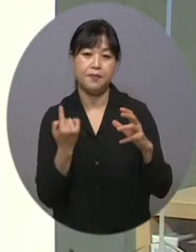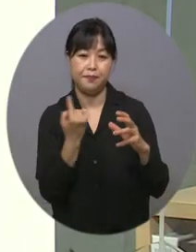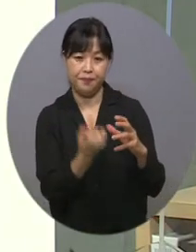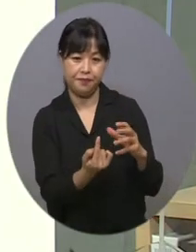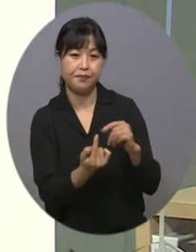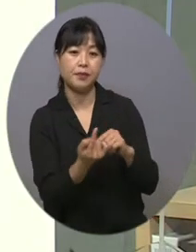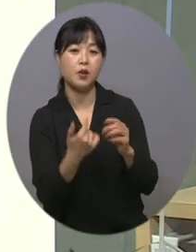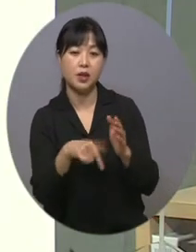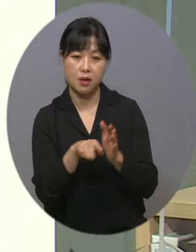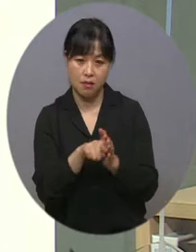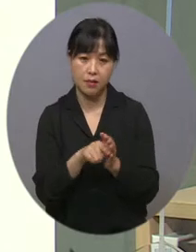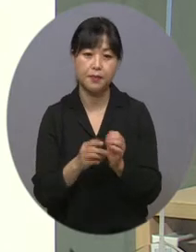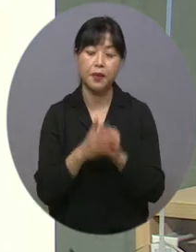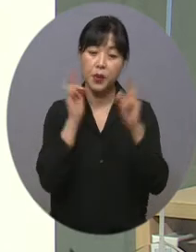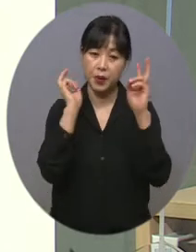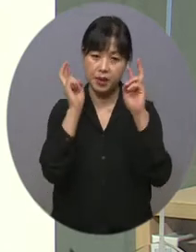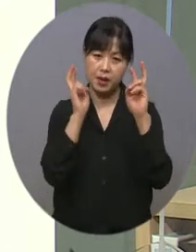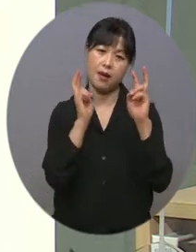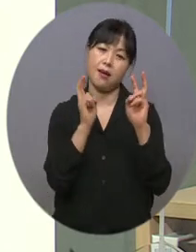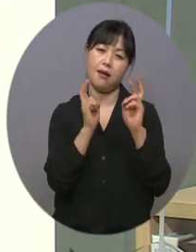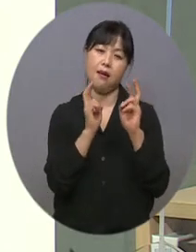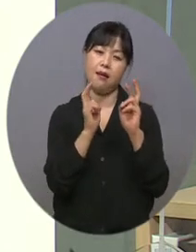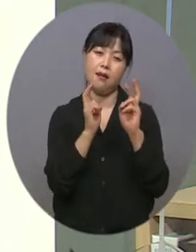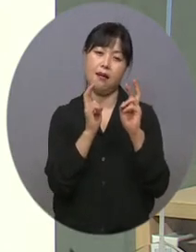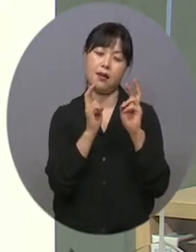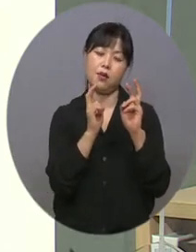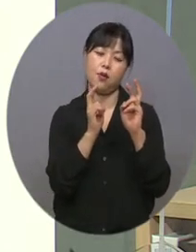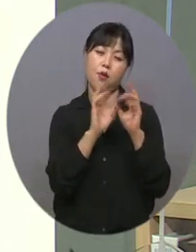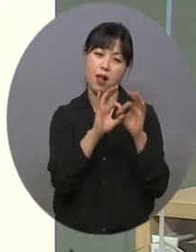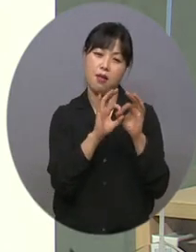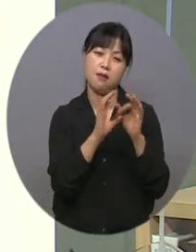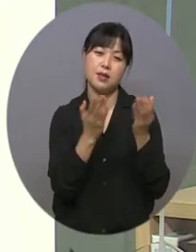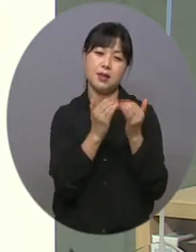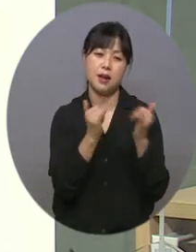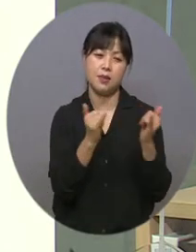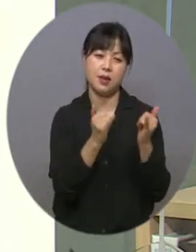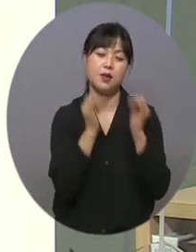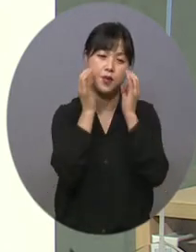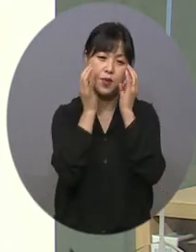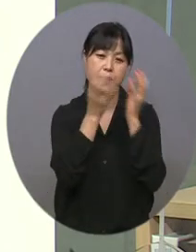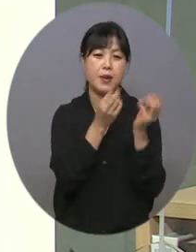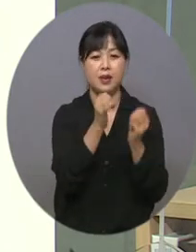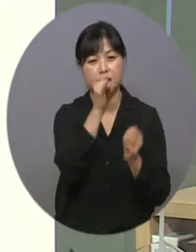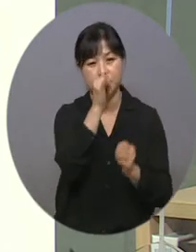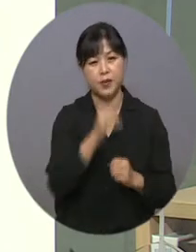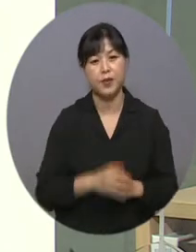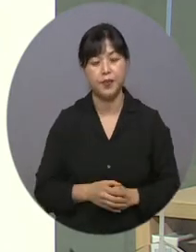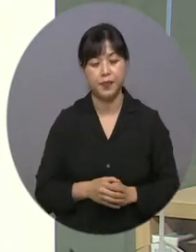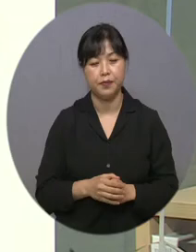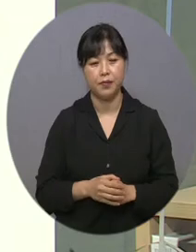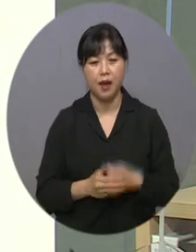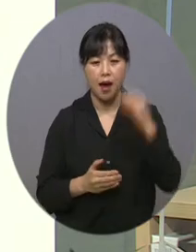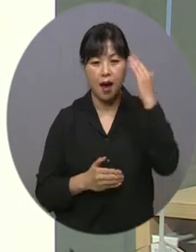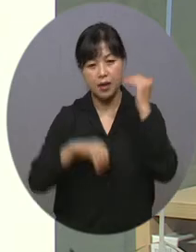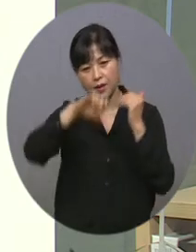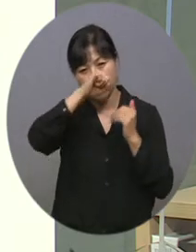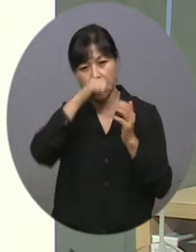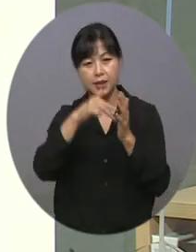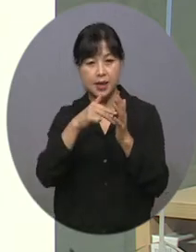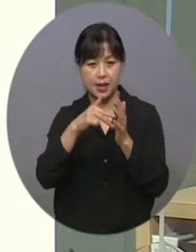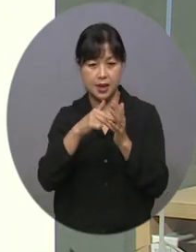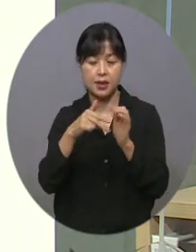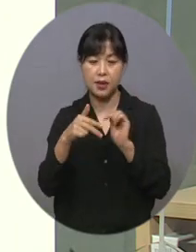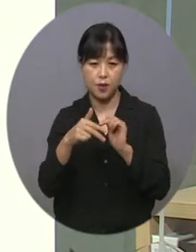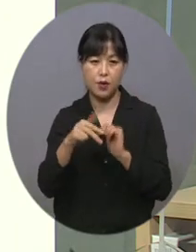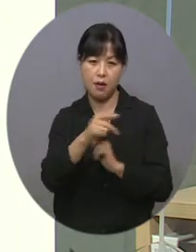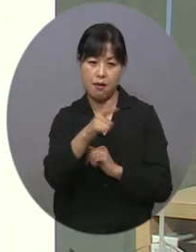접근을 하기 위해서 기업인들이 많이 노력을 할 것이고 또 한 아프리카 재단에서도 여러 가지